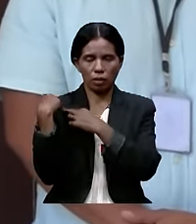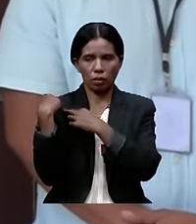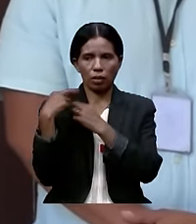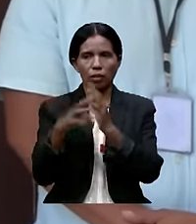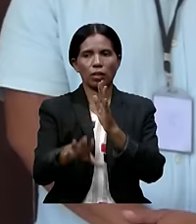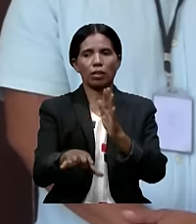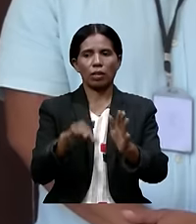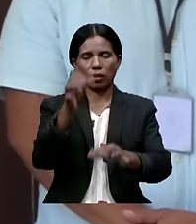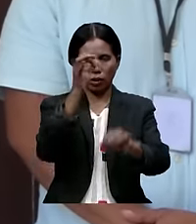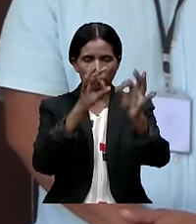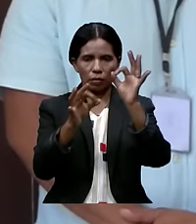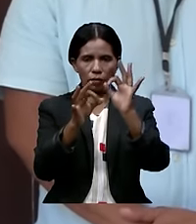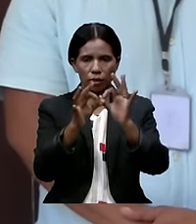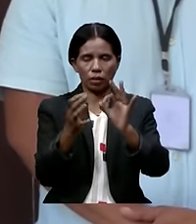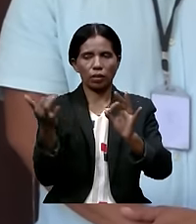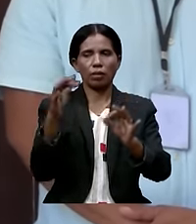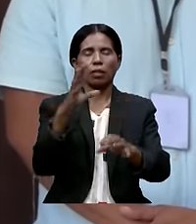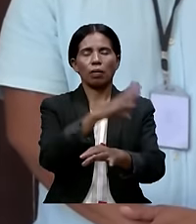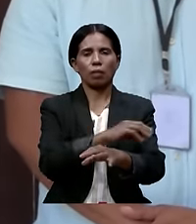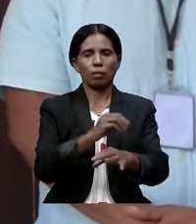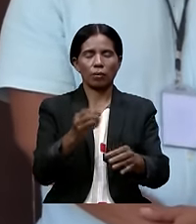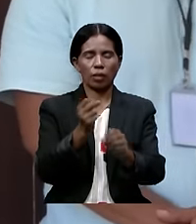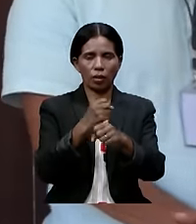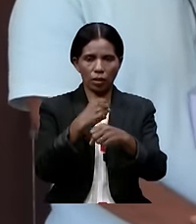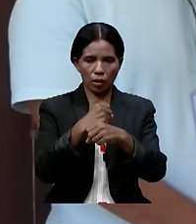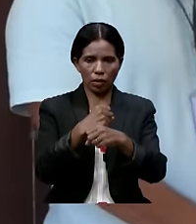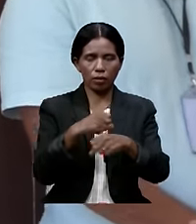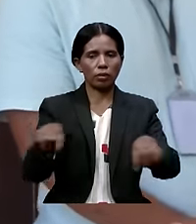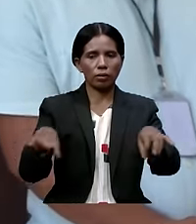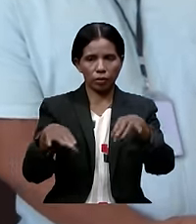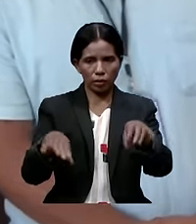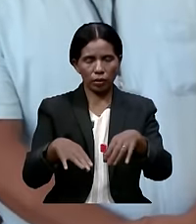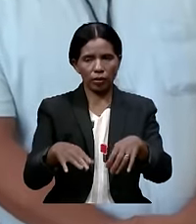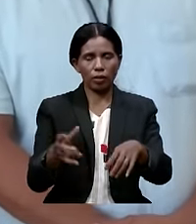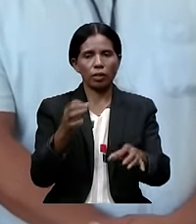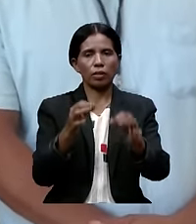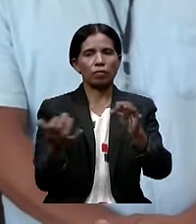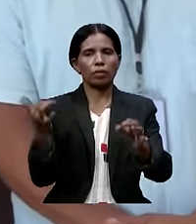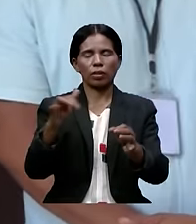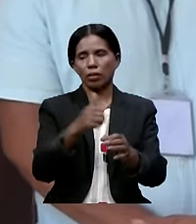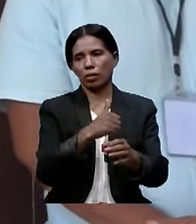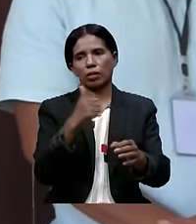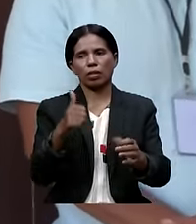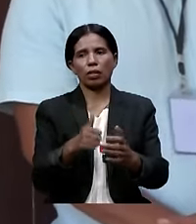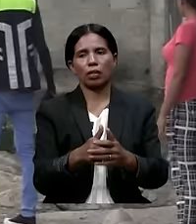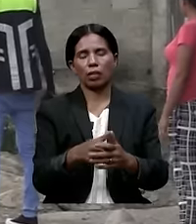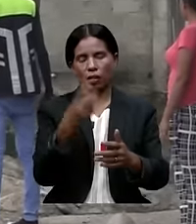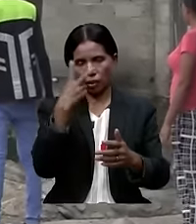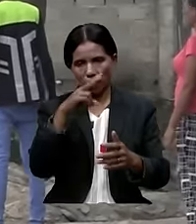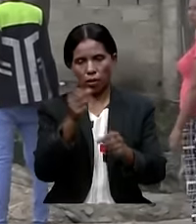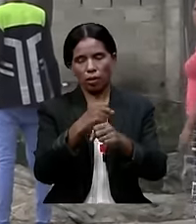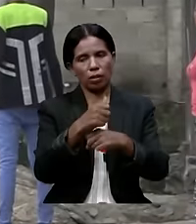hetang fiar, sira makar nebe kare sira selu are ba halo ba